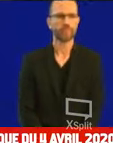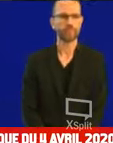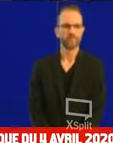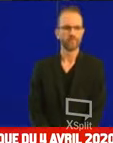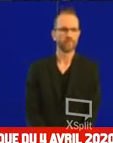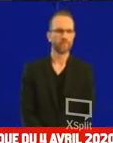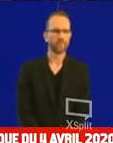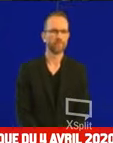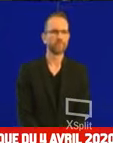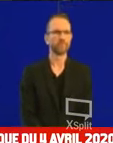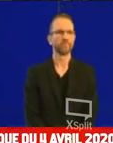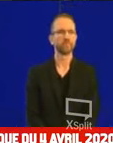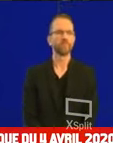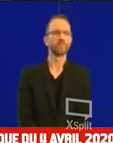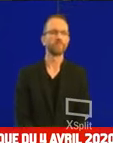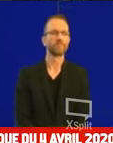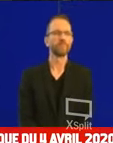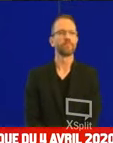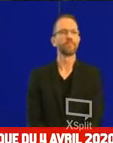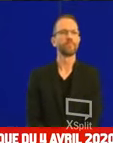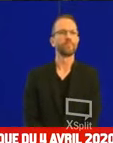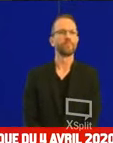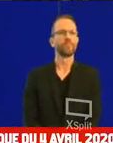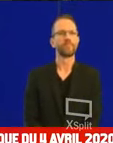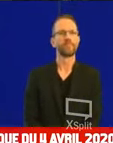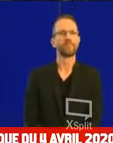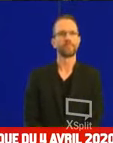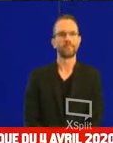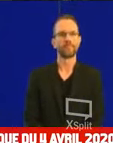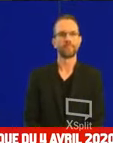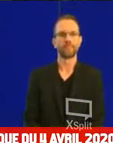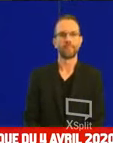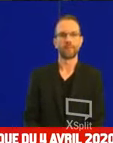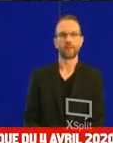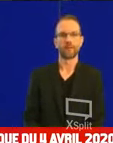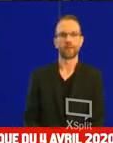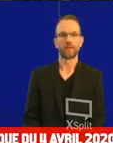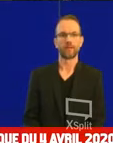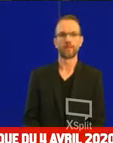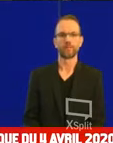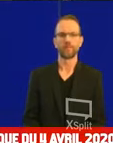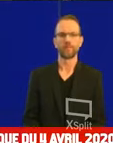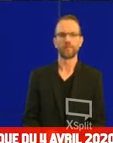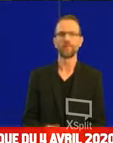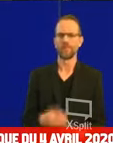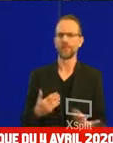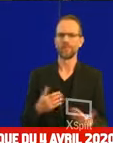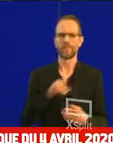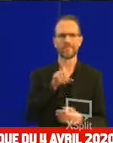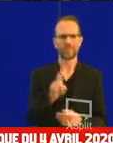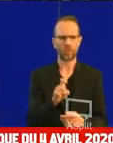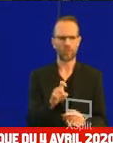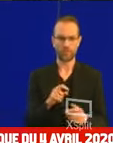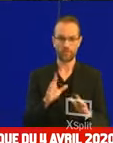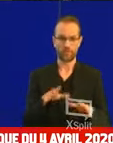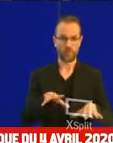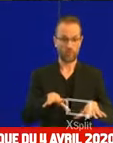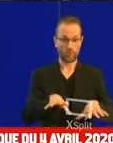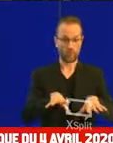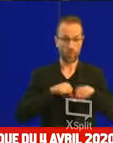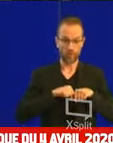après avoir été infectée par la couronne un virus combien de jours faut-il attendre pour en être débarrassé définitivement